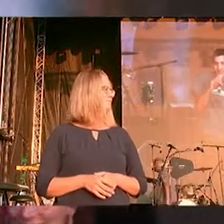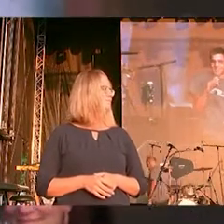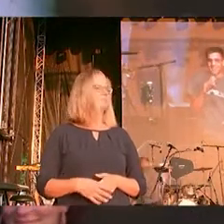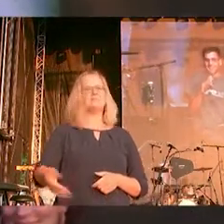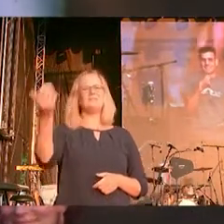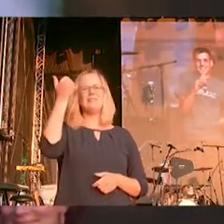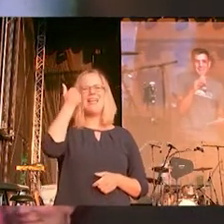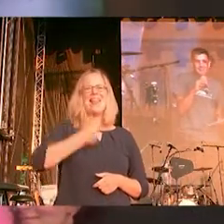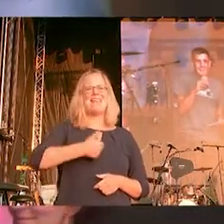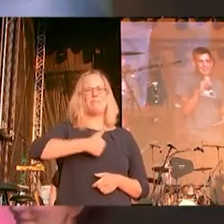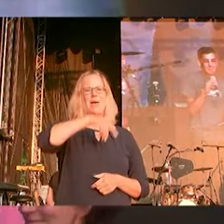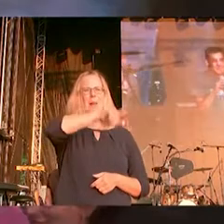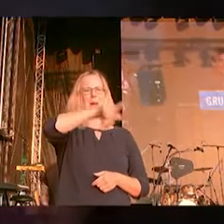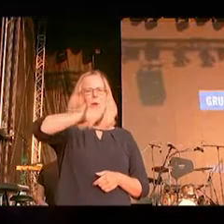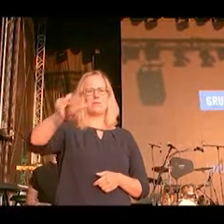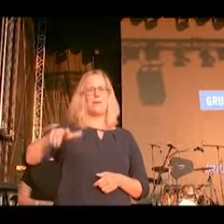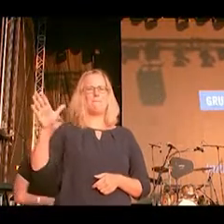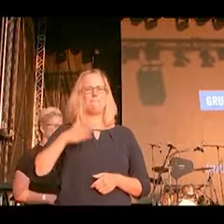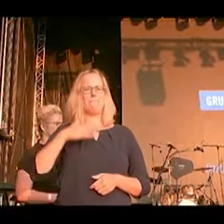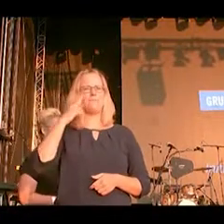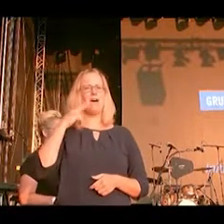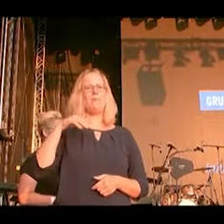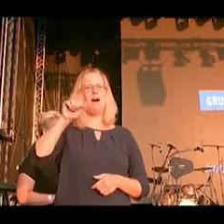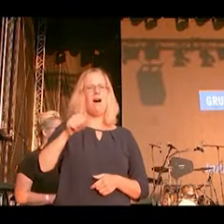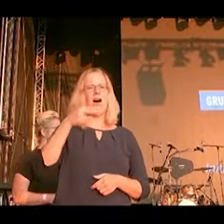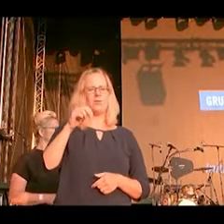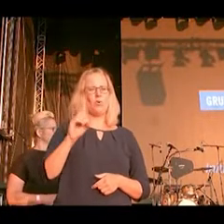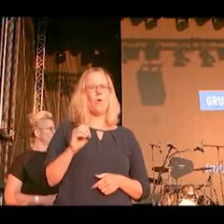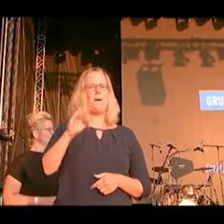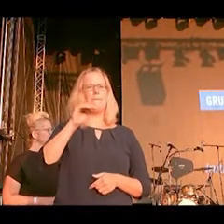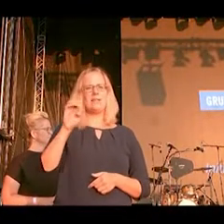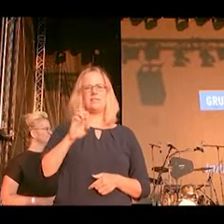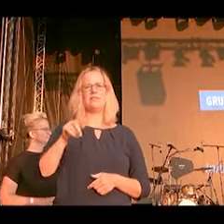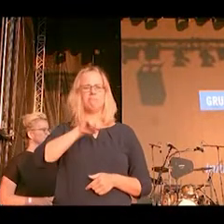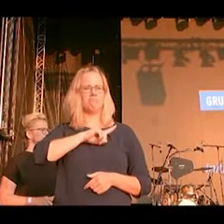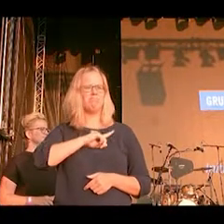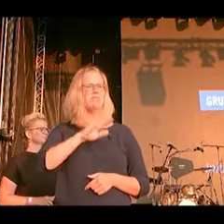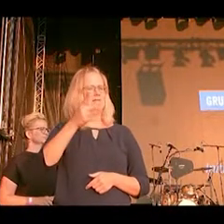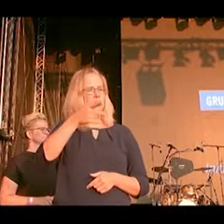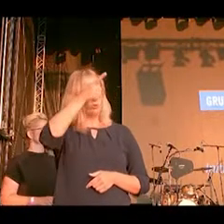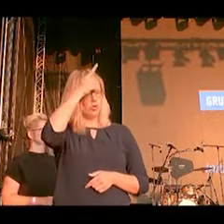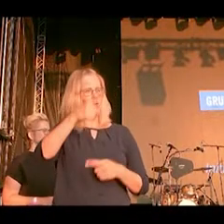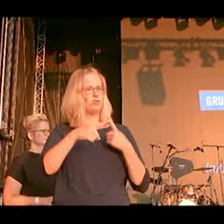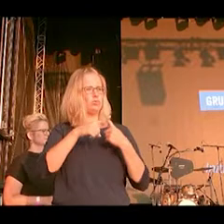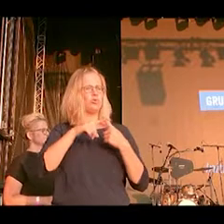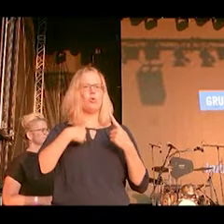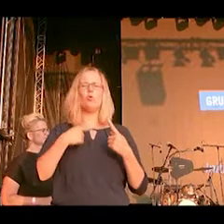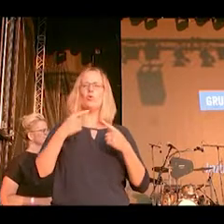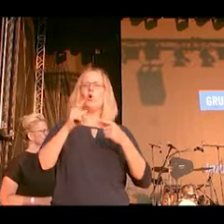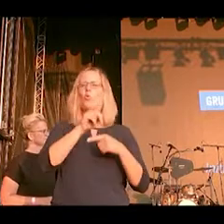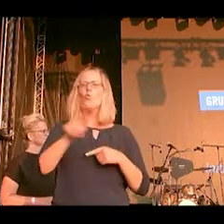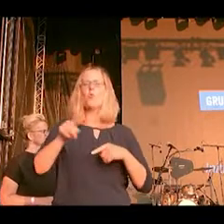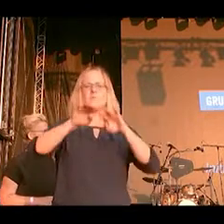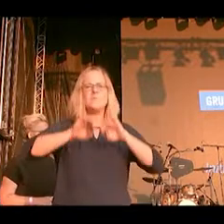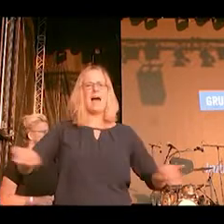Liebe Leute, mein Name ist Ario Mirzai. Ich bin Projektleiter bei Deutsch Plus und einer der SprecherInnen von Unteilbar. Ich freue mich,